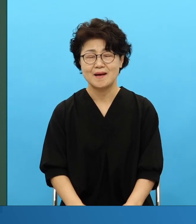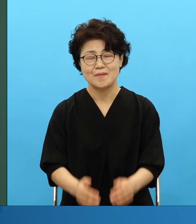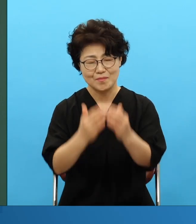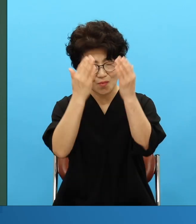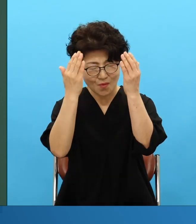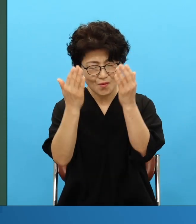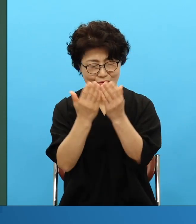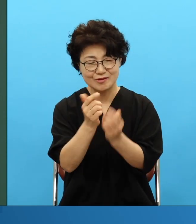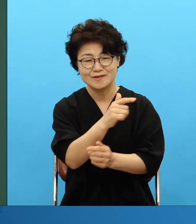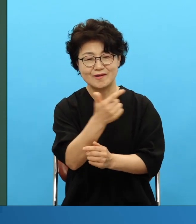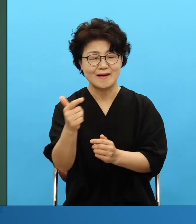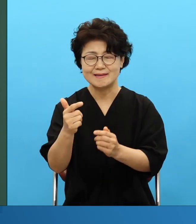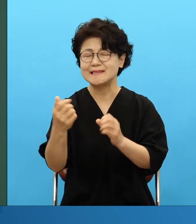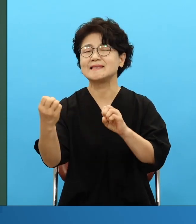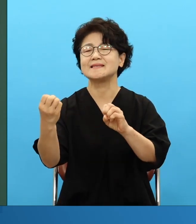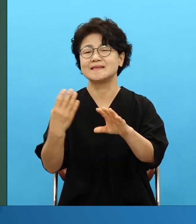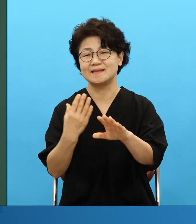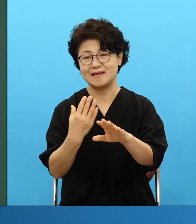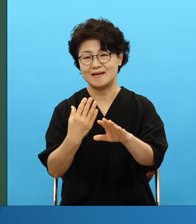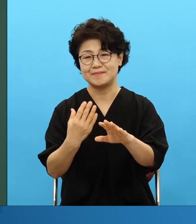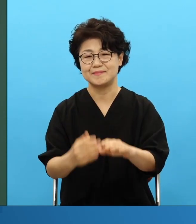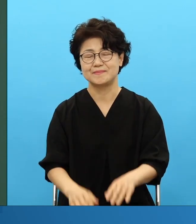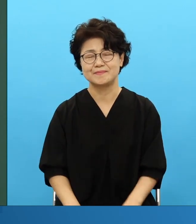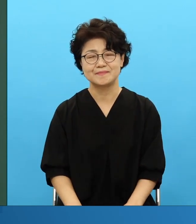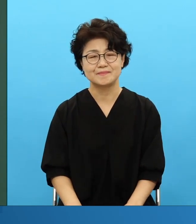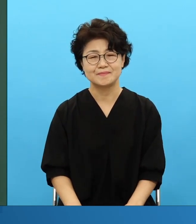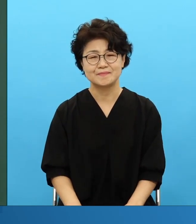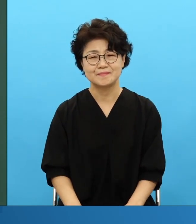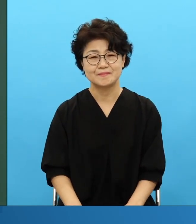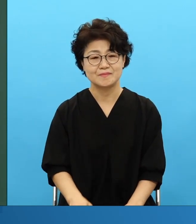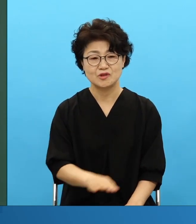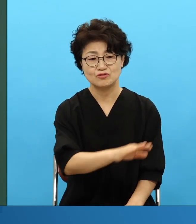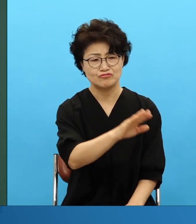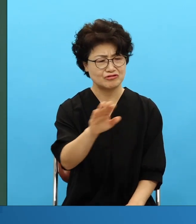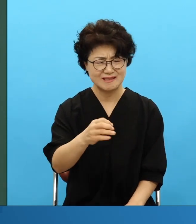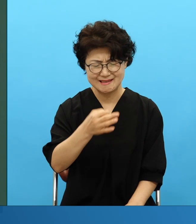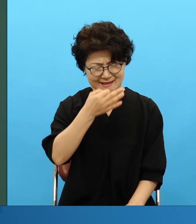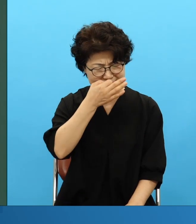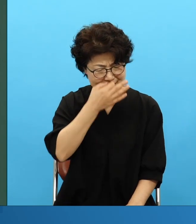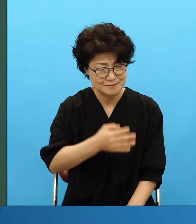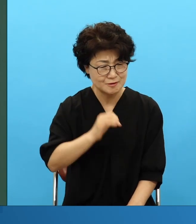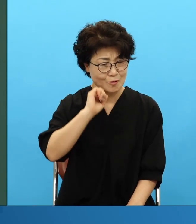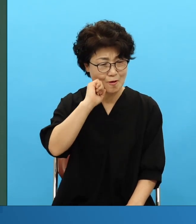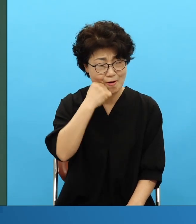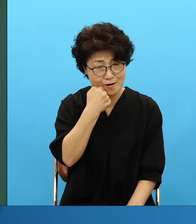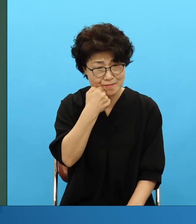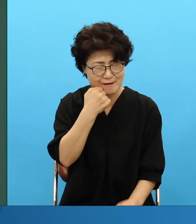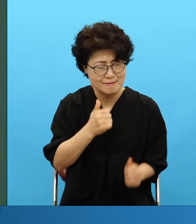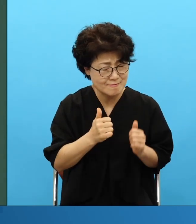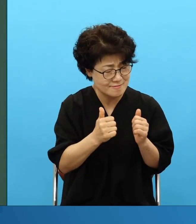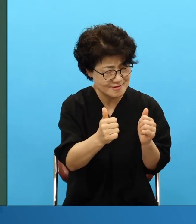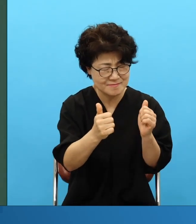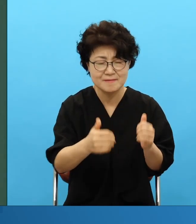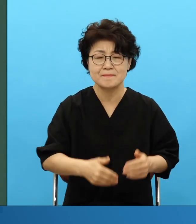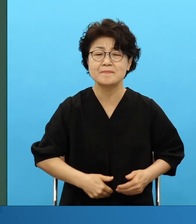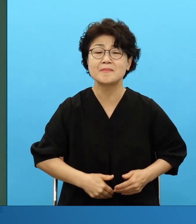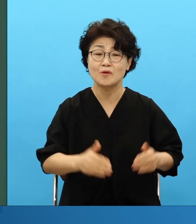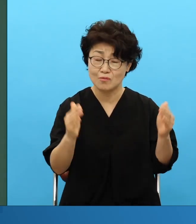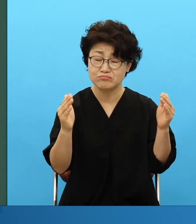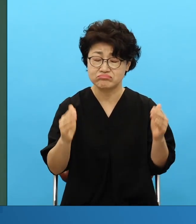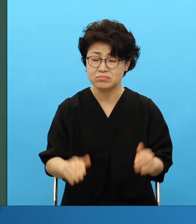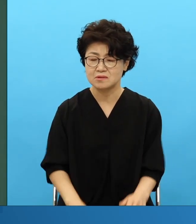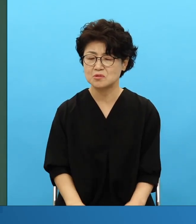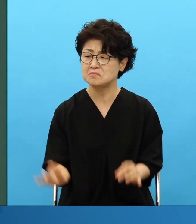everything becomes an answer. 그래서 너무 힘들게 할 필요도 없고 안 할 필요도 없고요. 이 부분이 기준입니다. There's no reason to